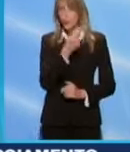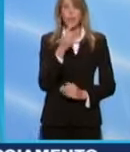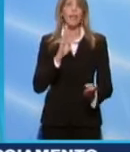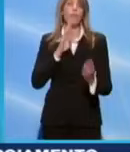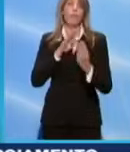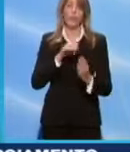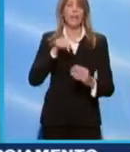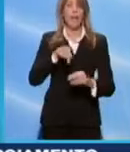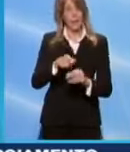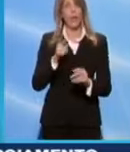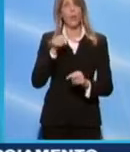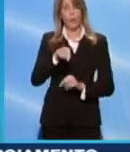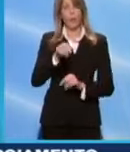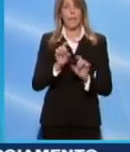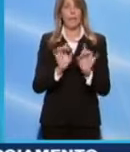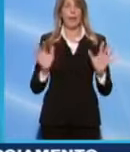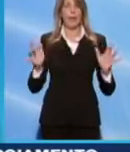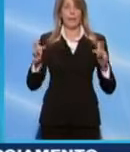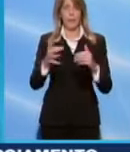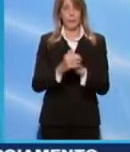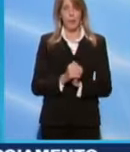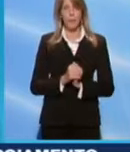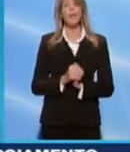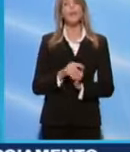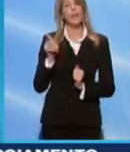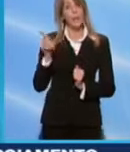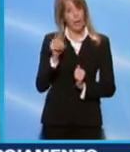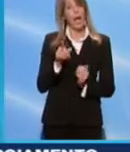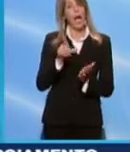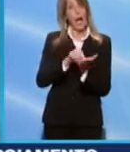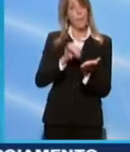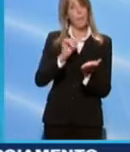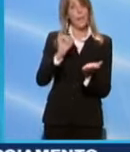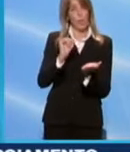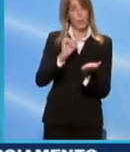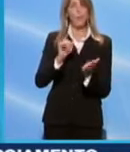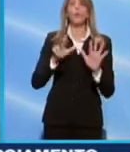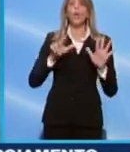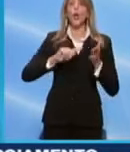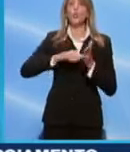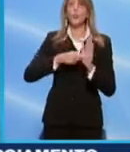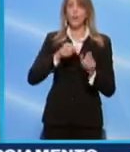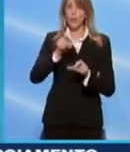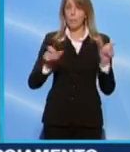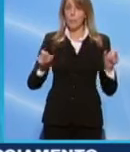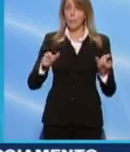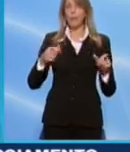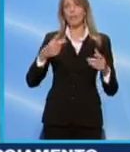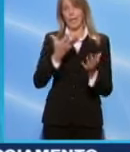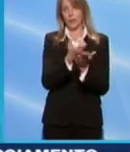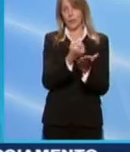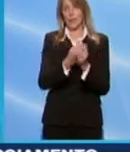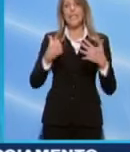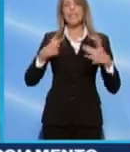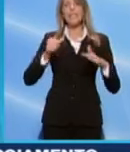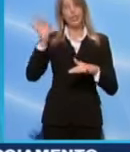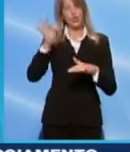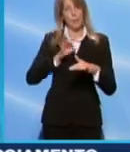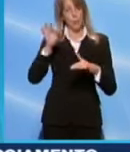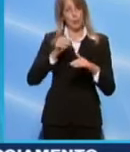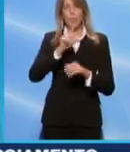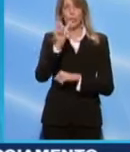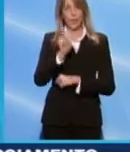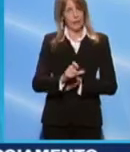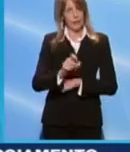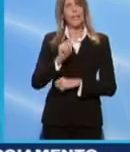L'app Immuni tutela i diritti di chi la utilizza, oltre 8 milioni le persone che l'hanno scaricata, il 16% degli italiani. Si utilizzerà anche